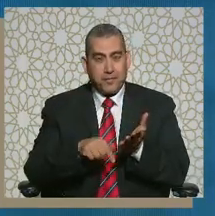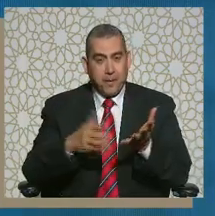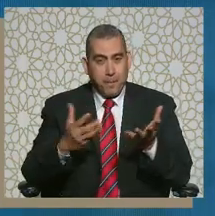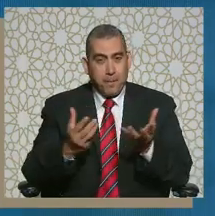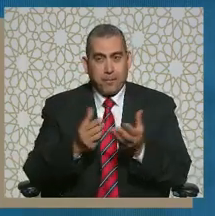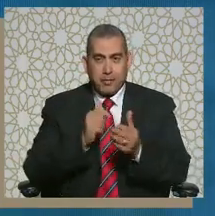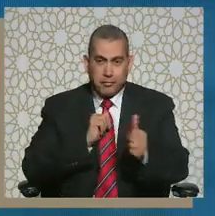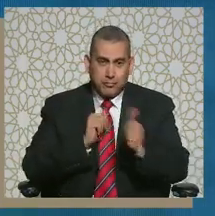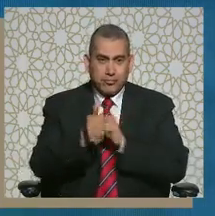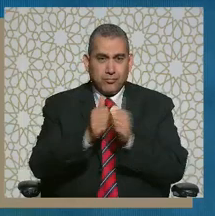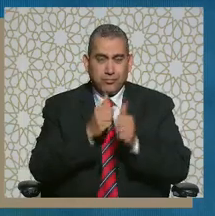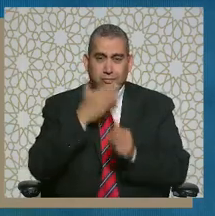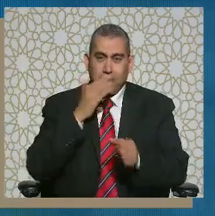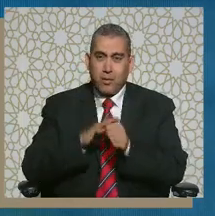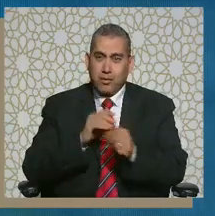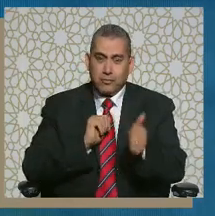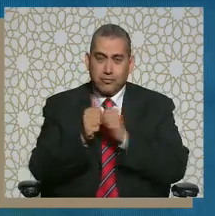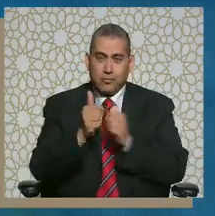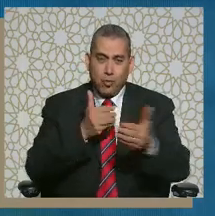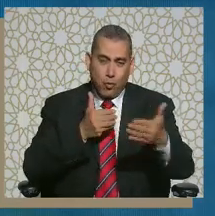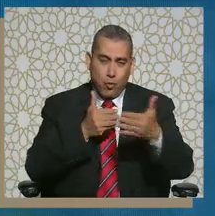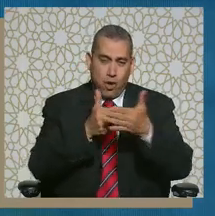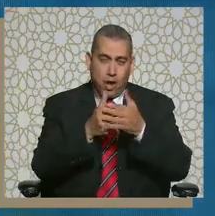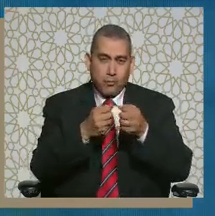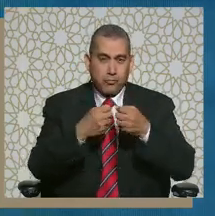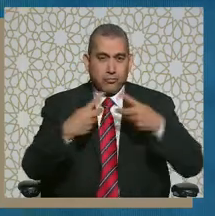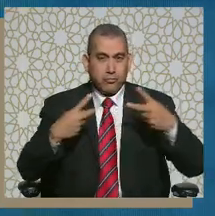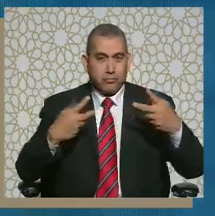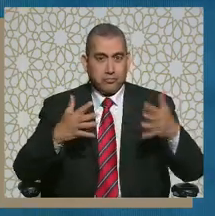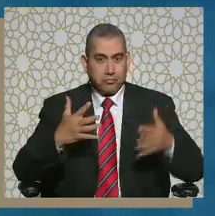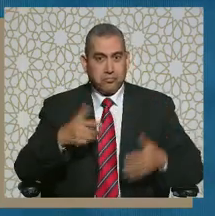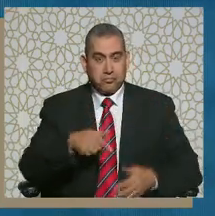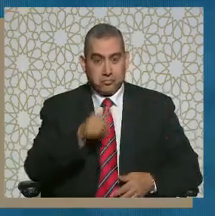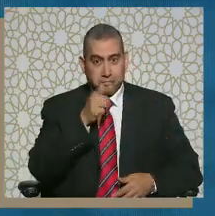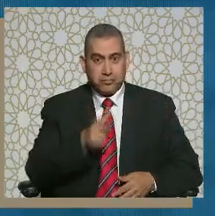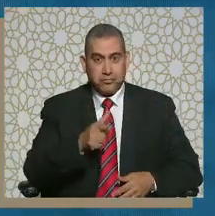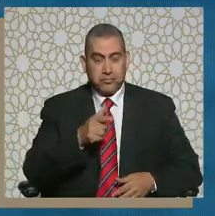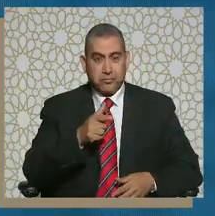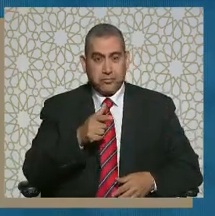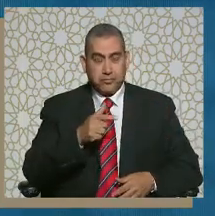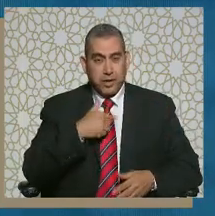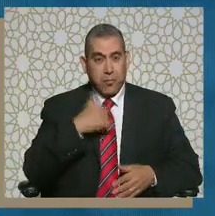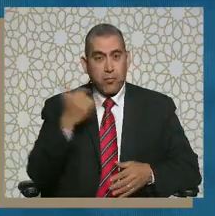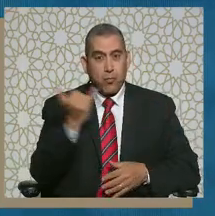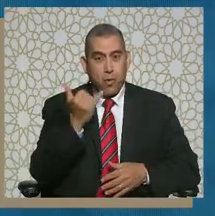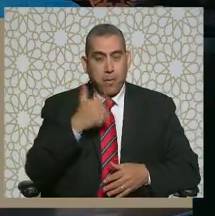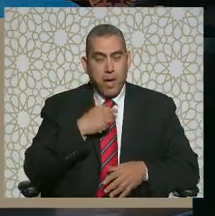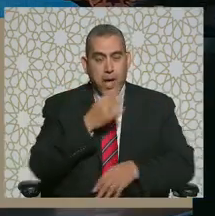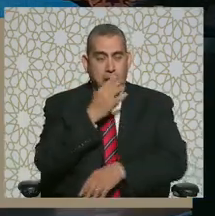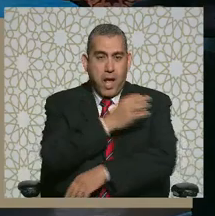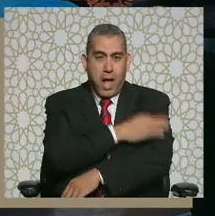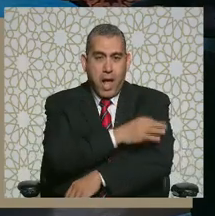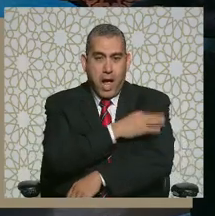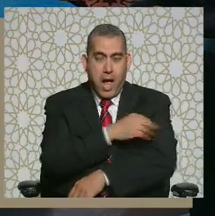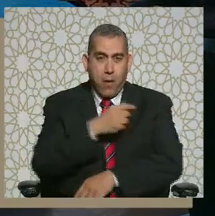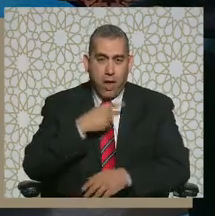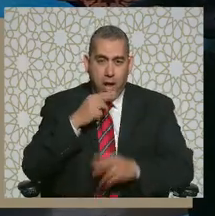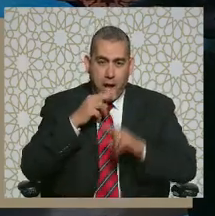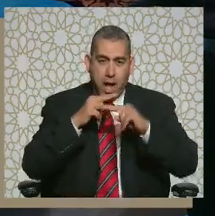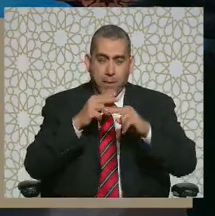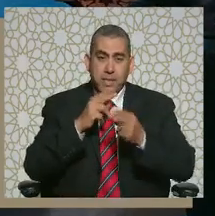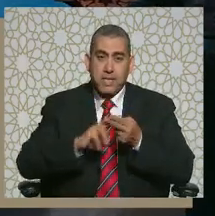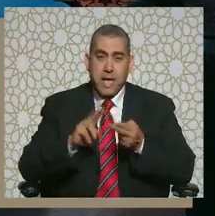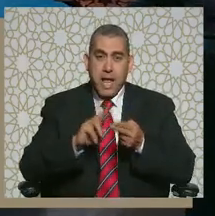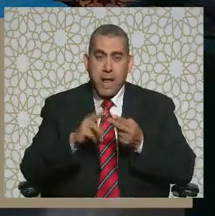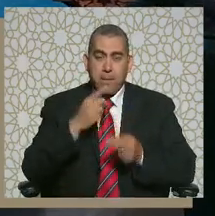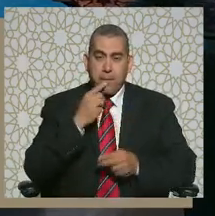وبيتسو واحنا مقربين على نهايته واحنا عشان كده بنحاول نتكلم عن سلام